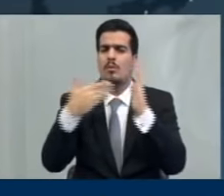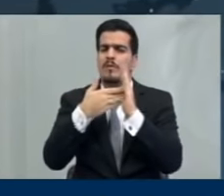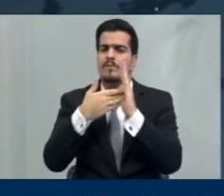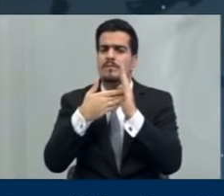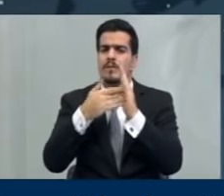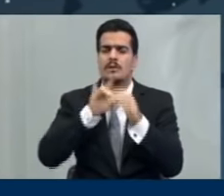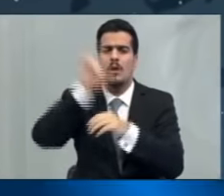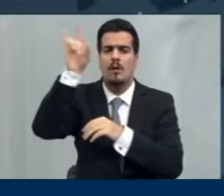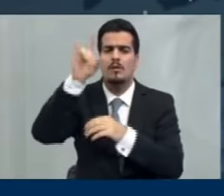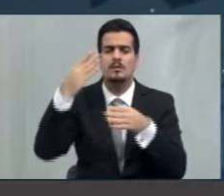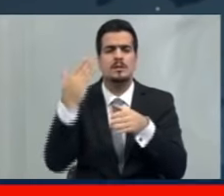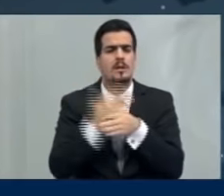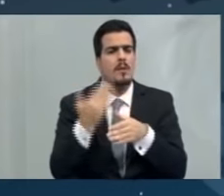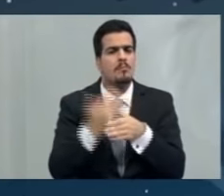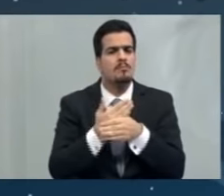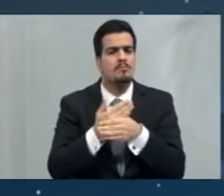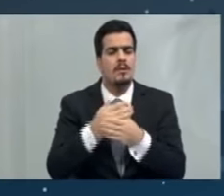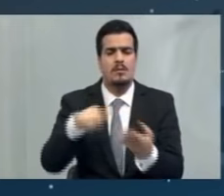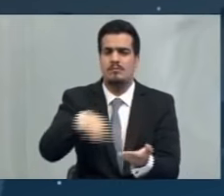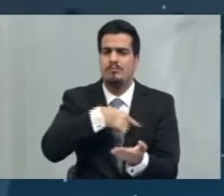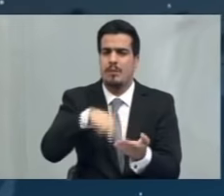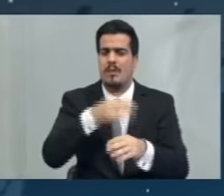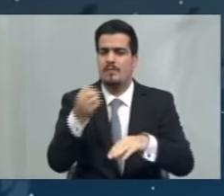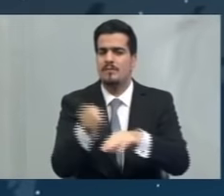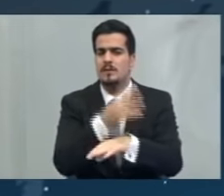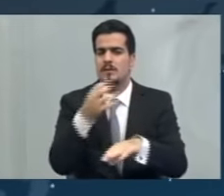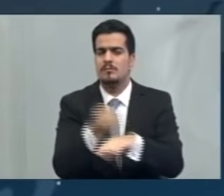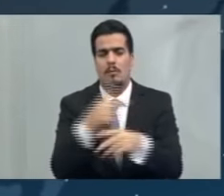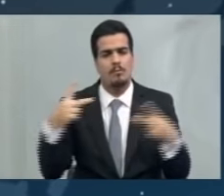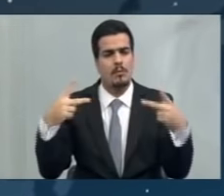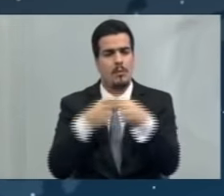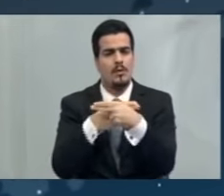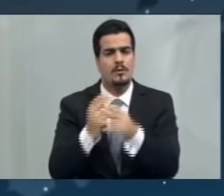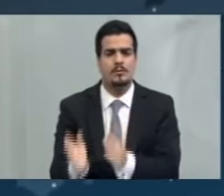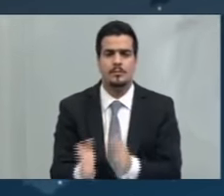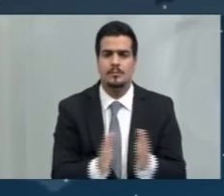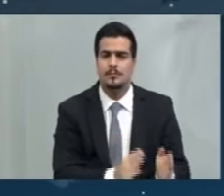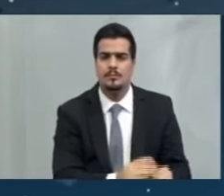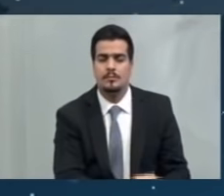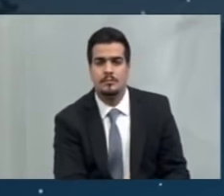أوروبا سببه الصفقات المشبوهة.